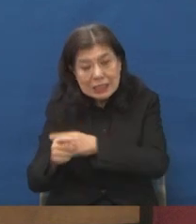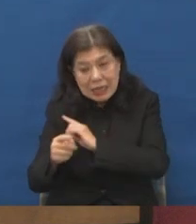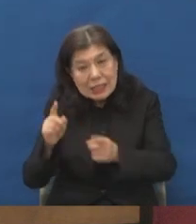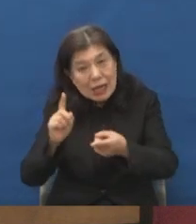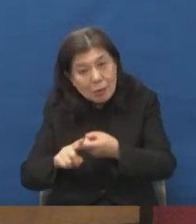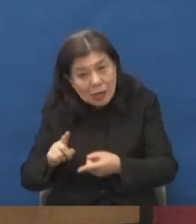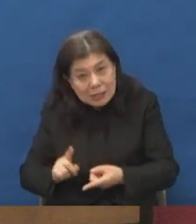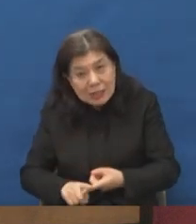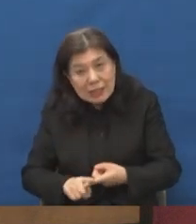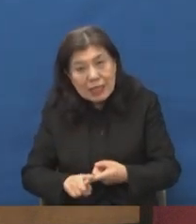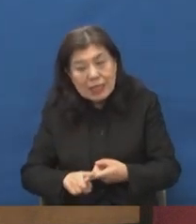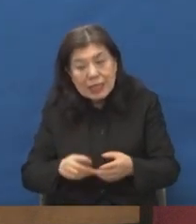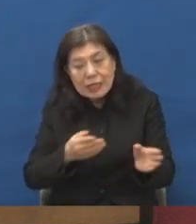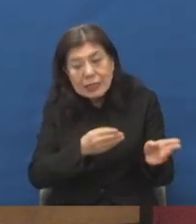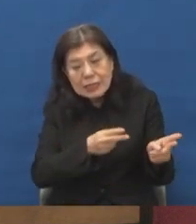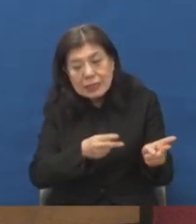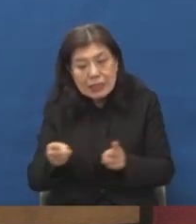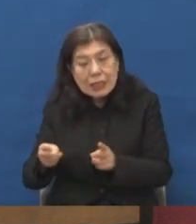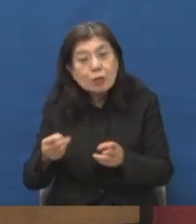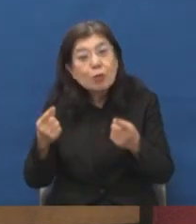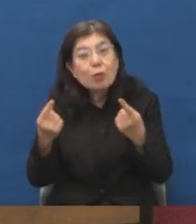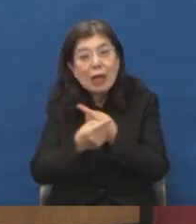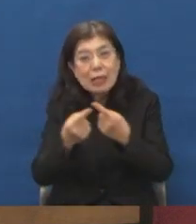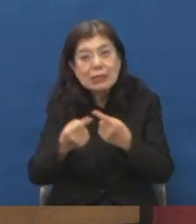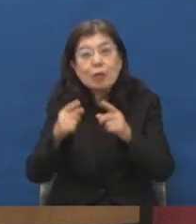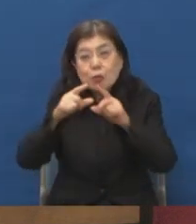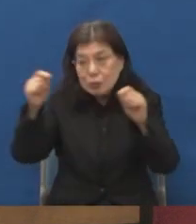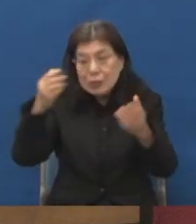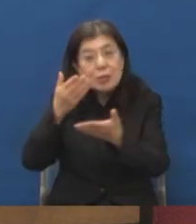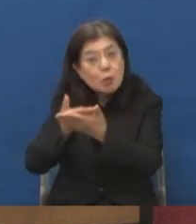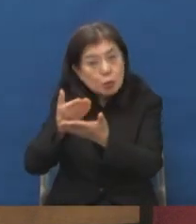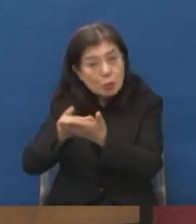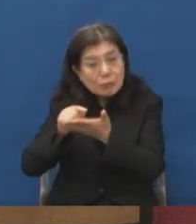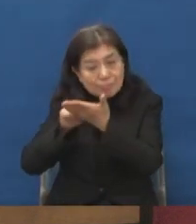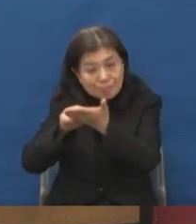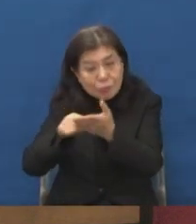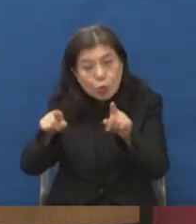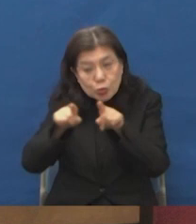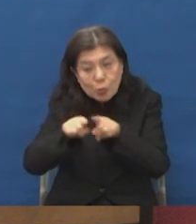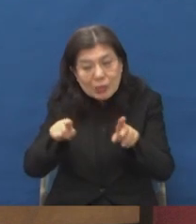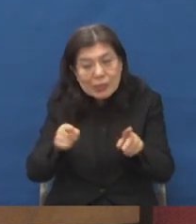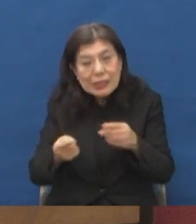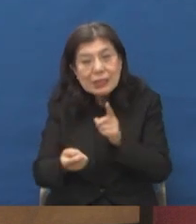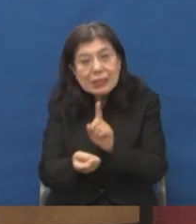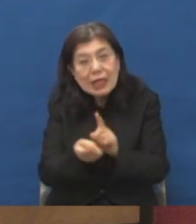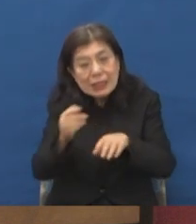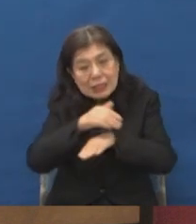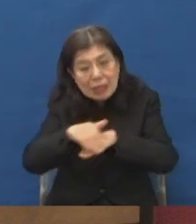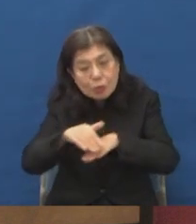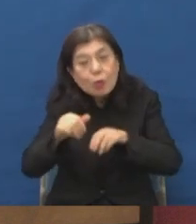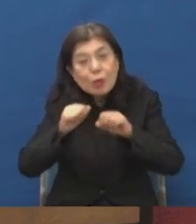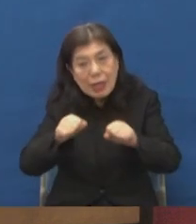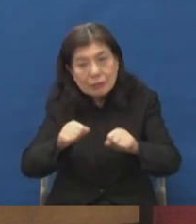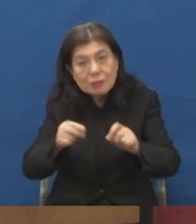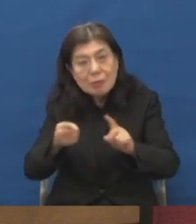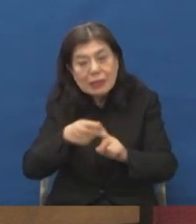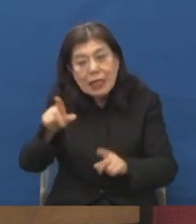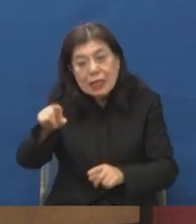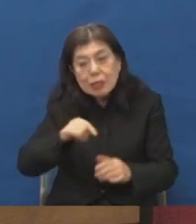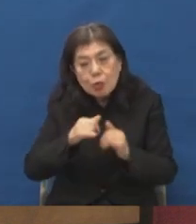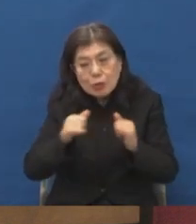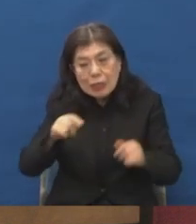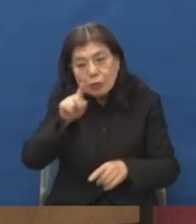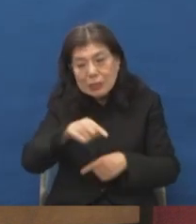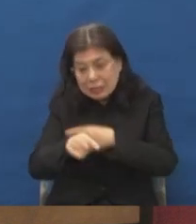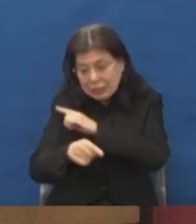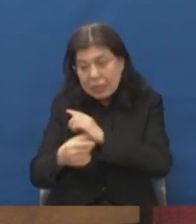制度の改善を国に求めるとともに、対策を行うこと、および利用者の人権が守